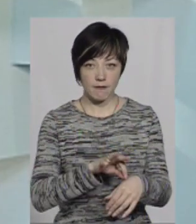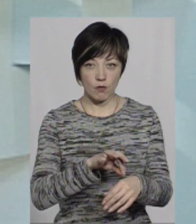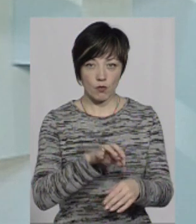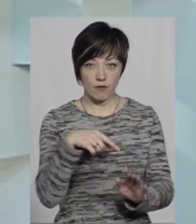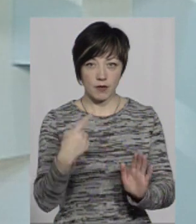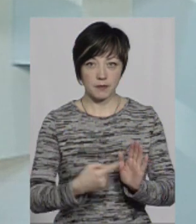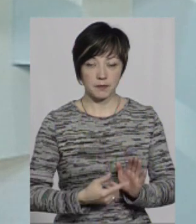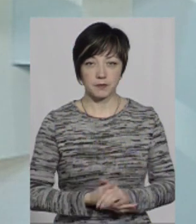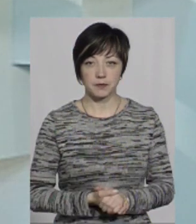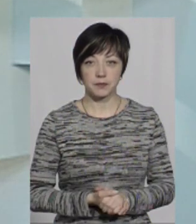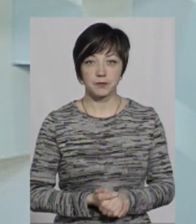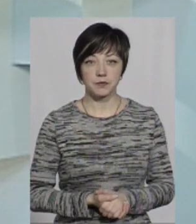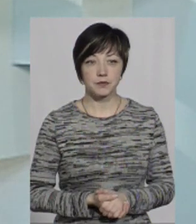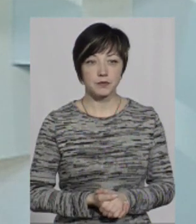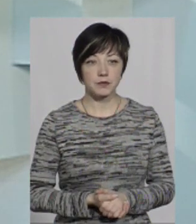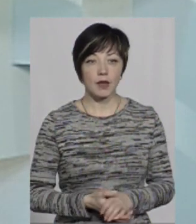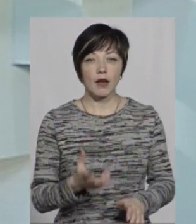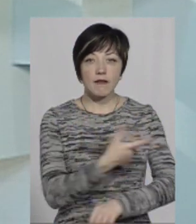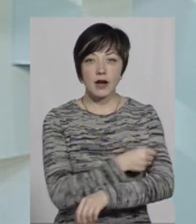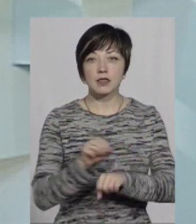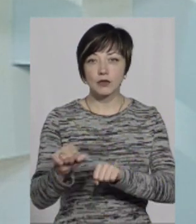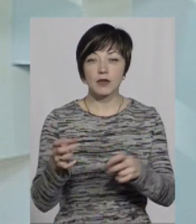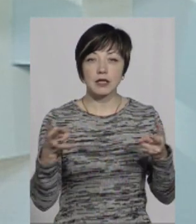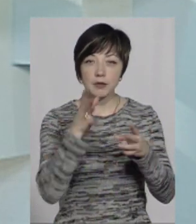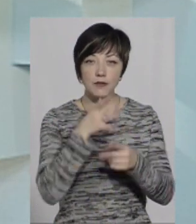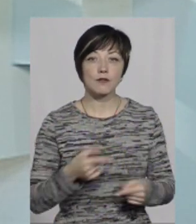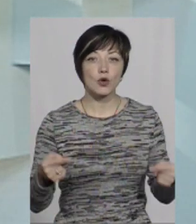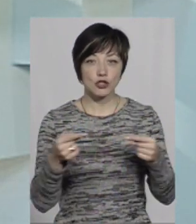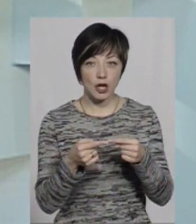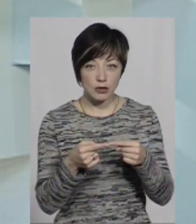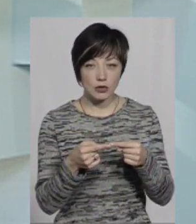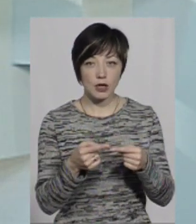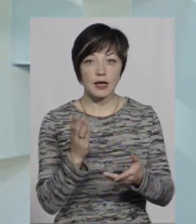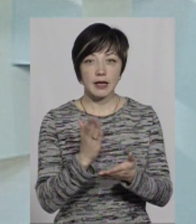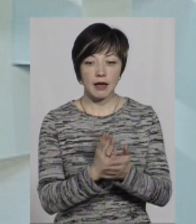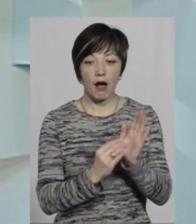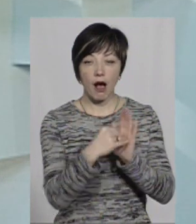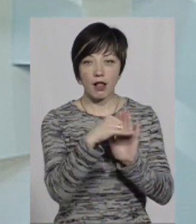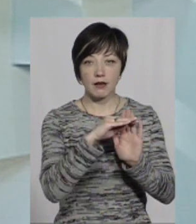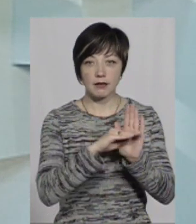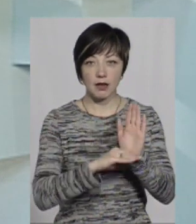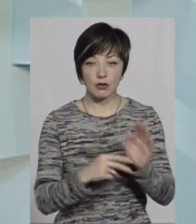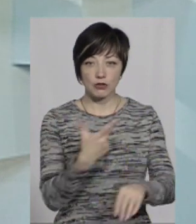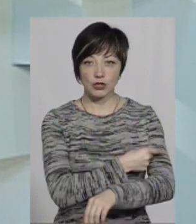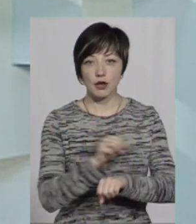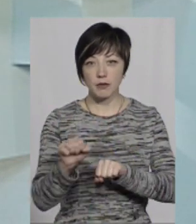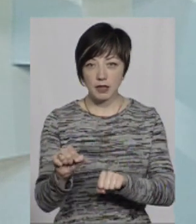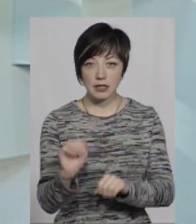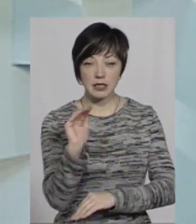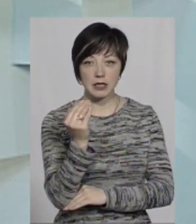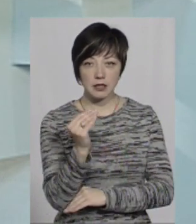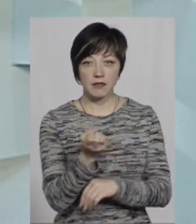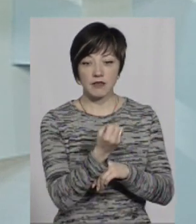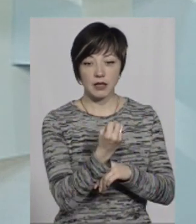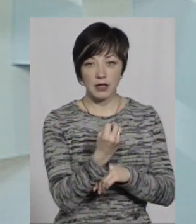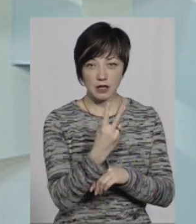захворювання? Ну, вакцинуватись треба своєчасно. Є календар щеплень, по якому щеплюється дитина